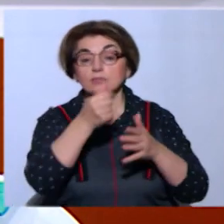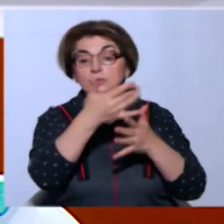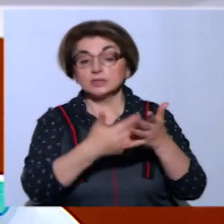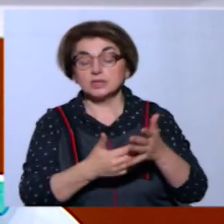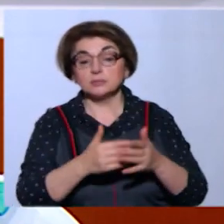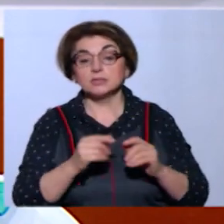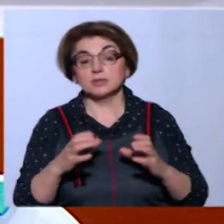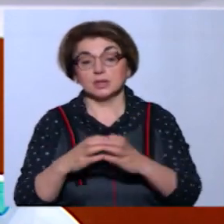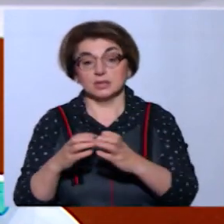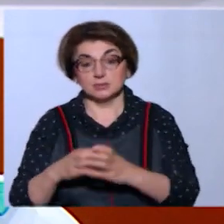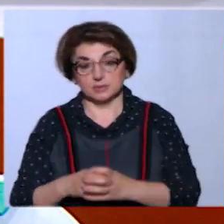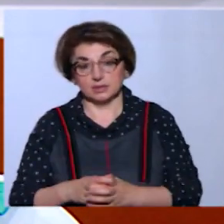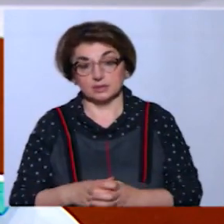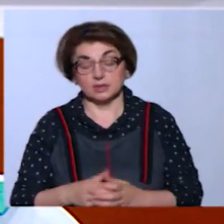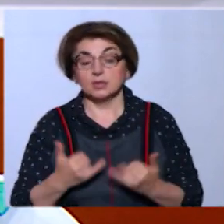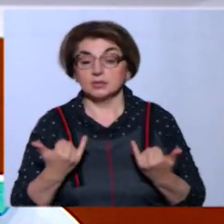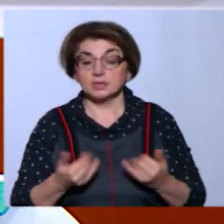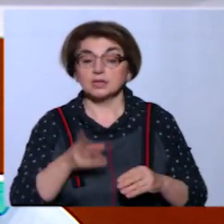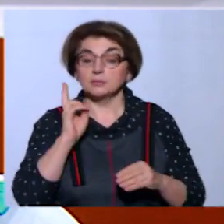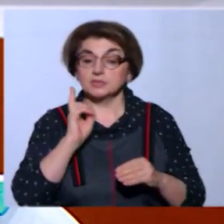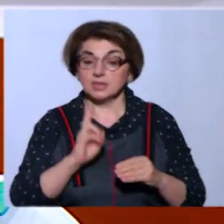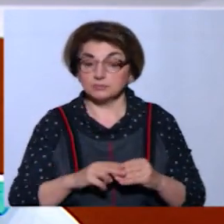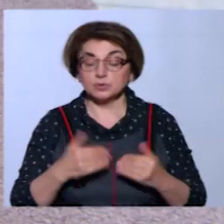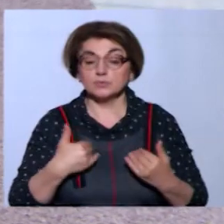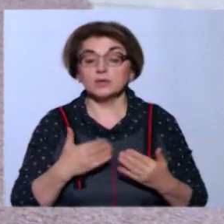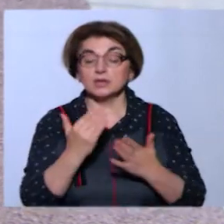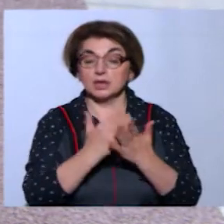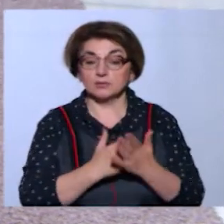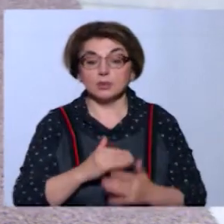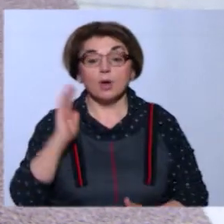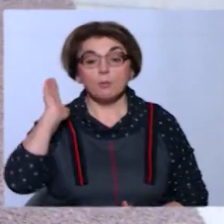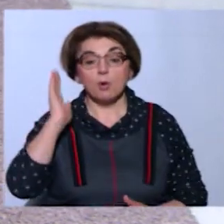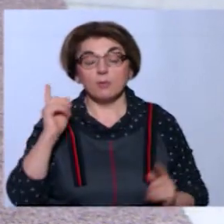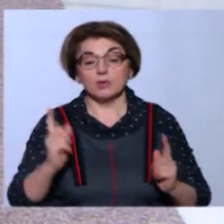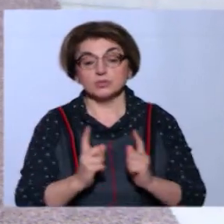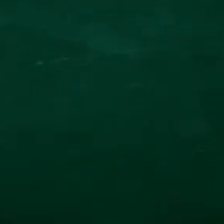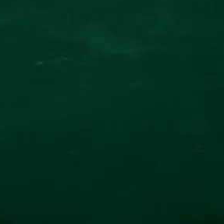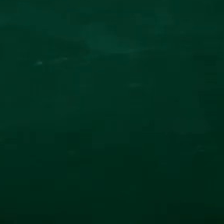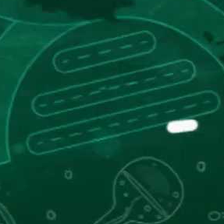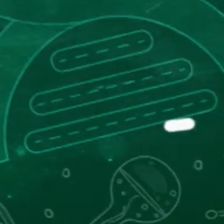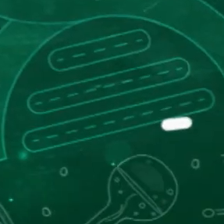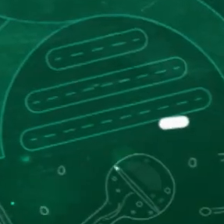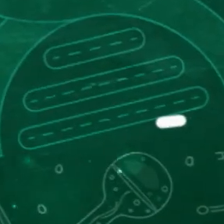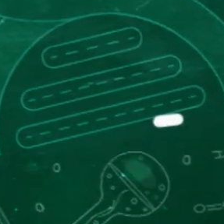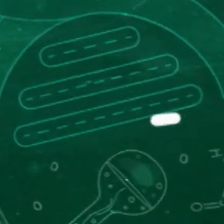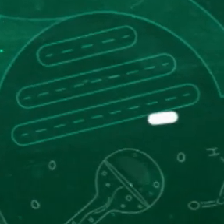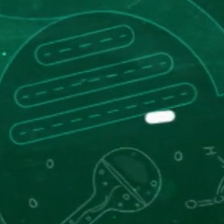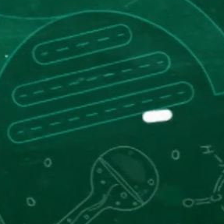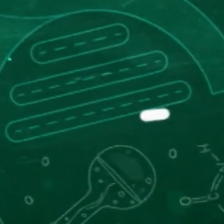კლასიფიკაციას. დღეს ამით დასრულდა ჩვენი გაკვეთილი, მომავალ შეხვედრამდე.